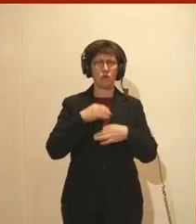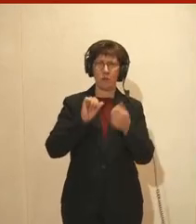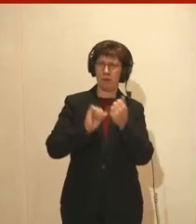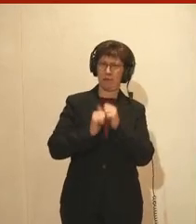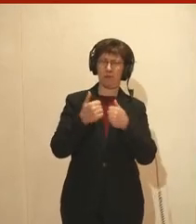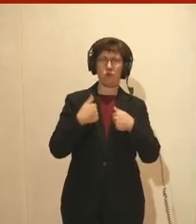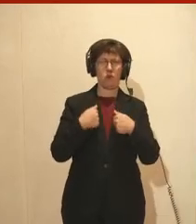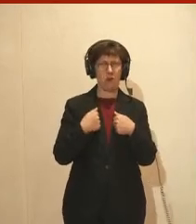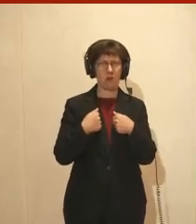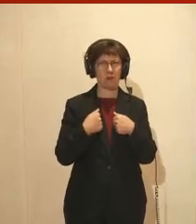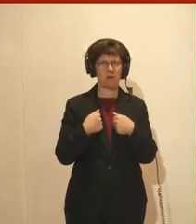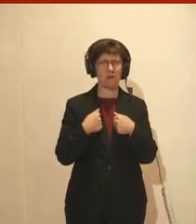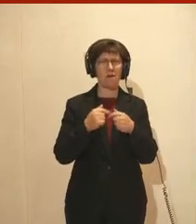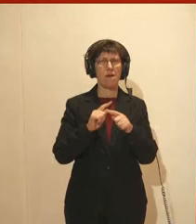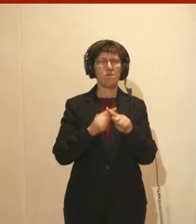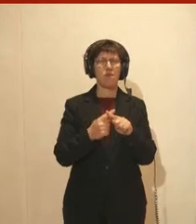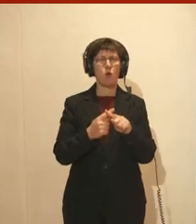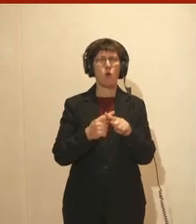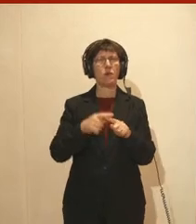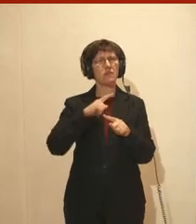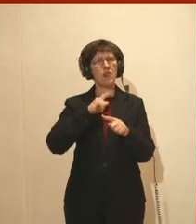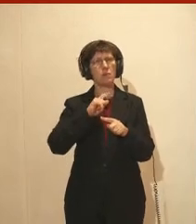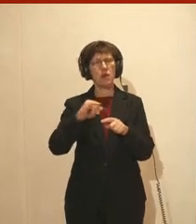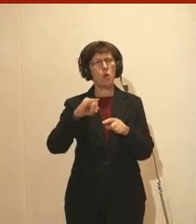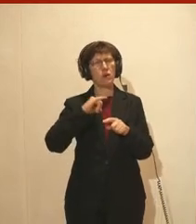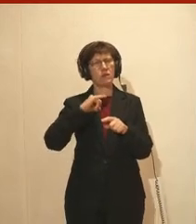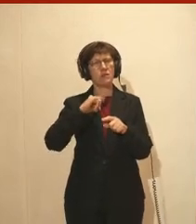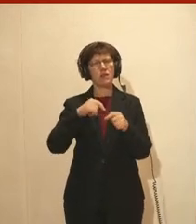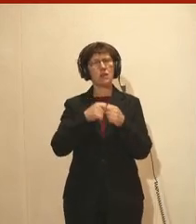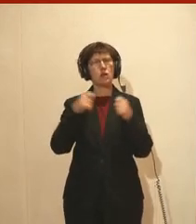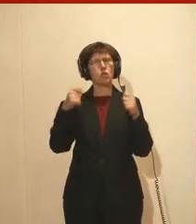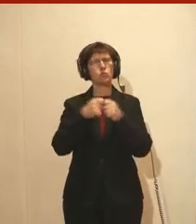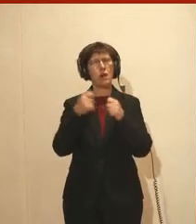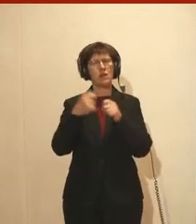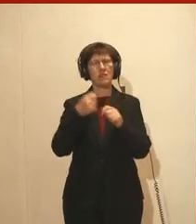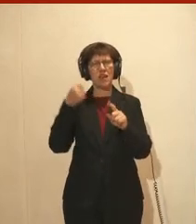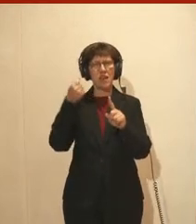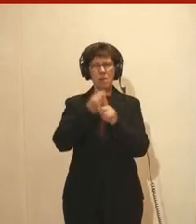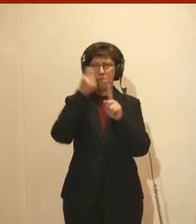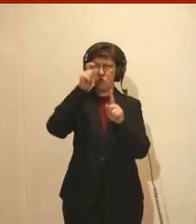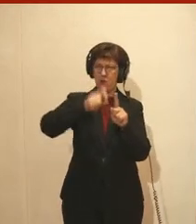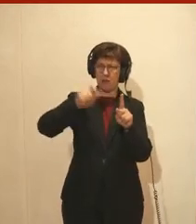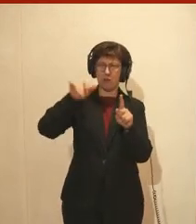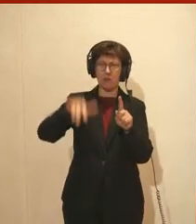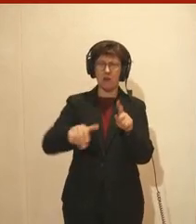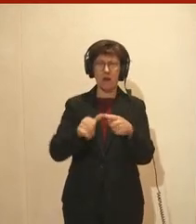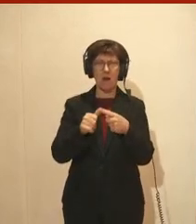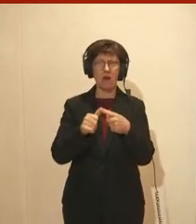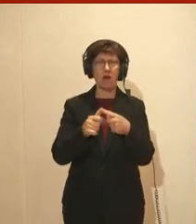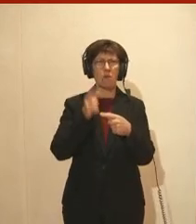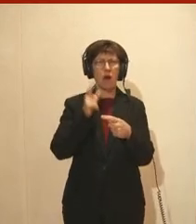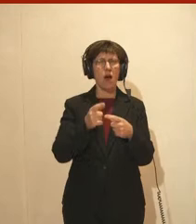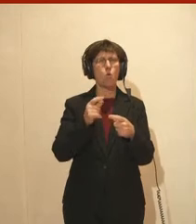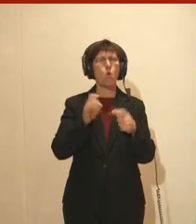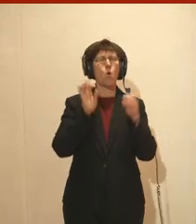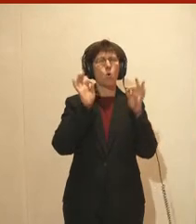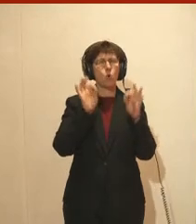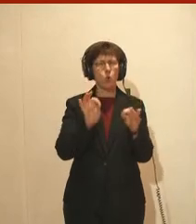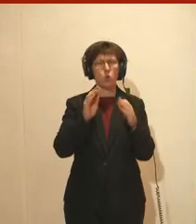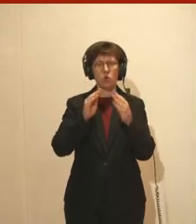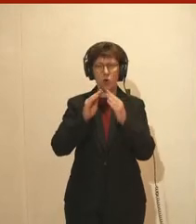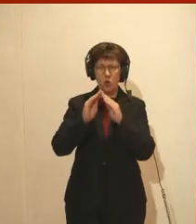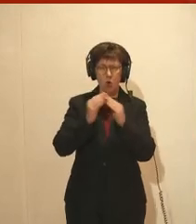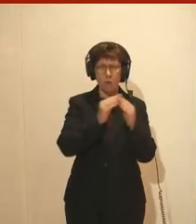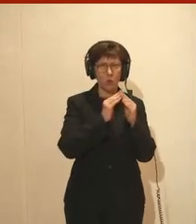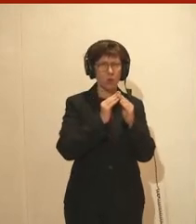deshalb weil weil ich auch interessante sehr spannende impulsgeber innen hatte aber eben auch weil seine so eine gute community dann